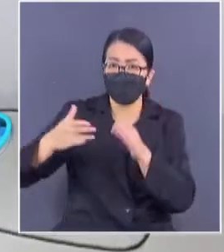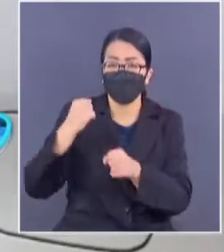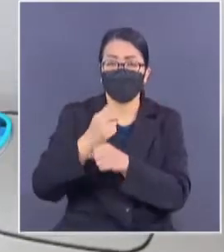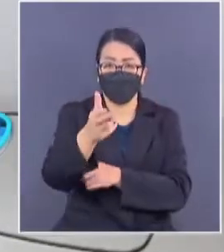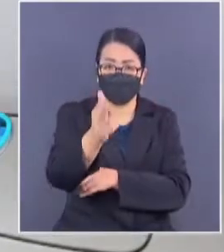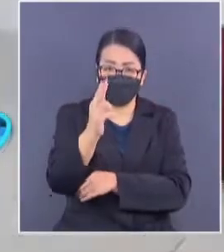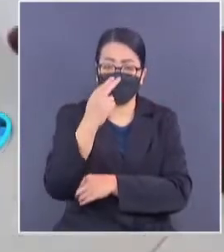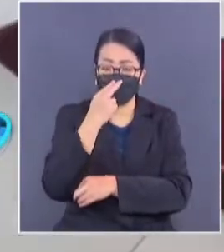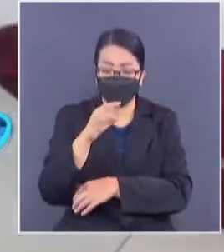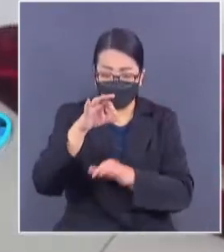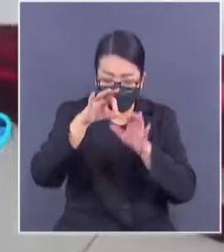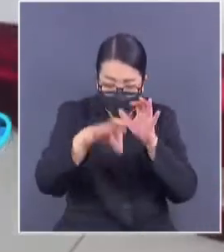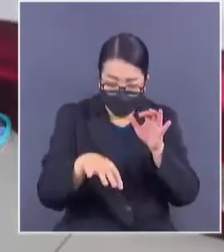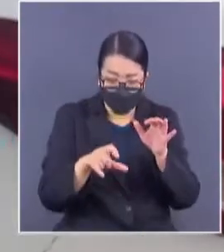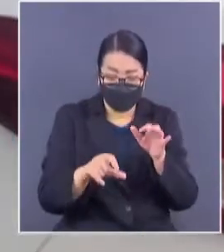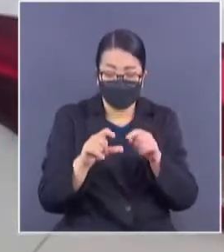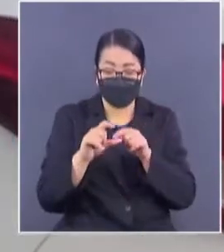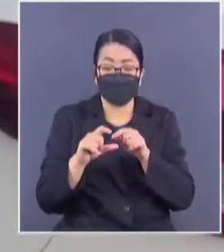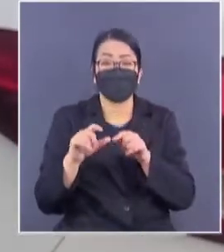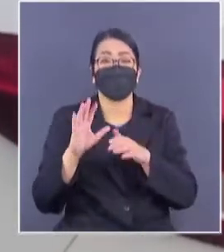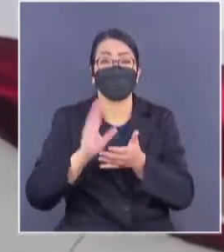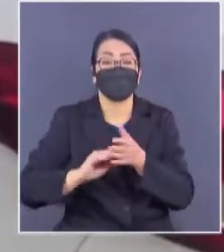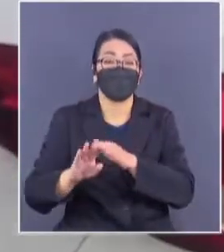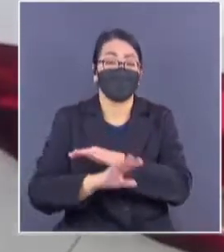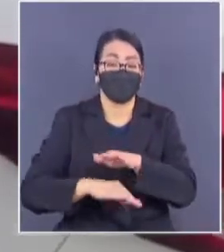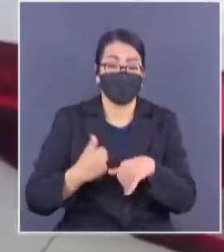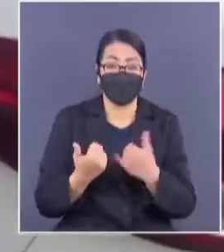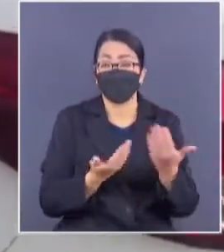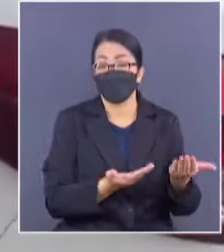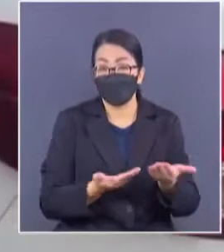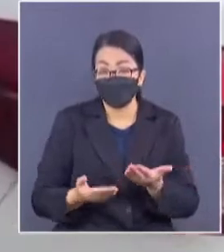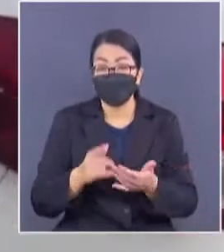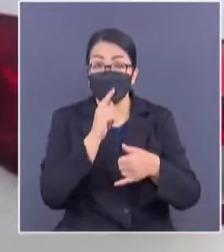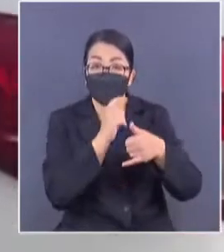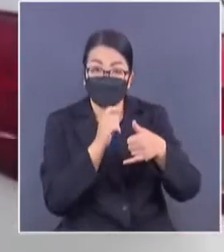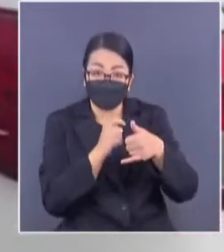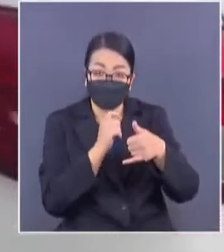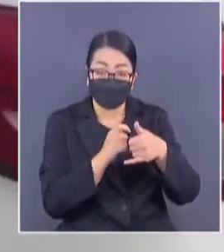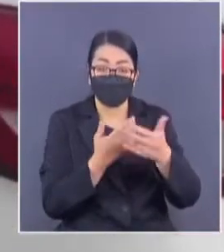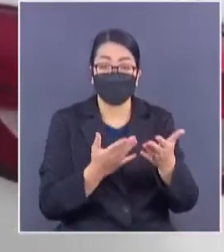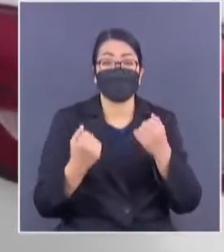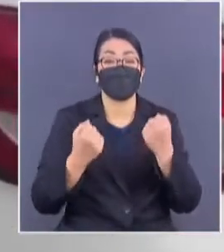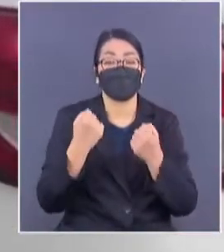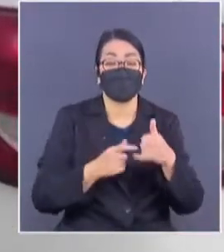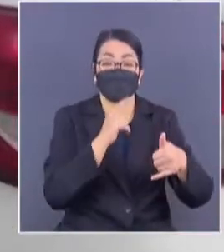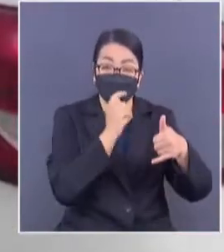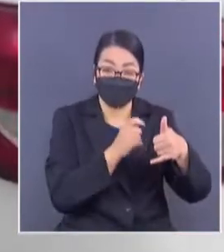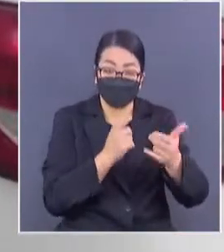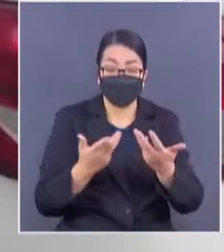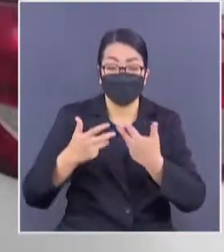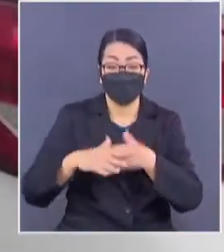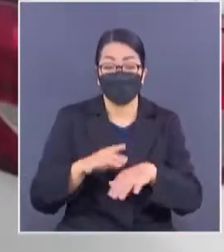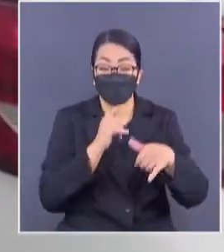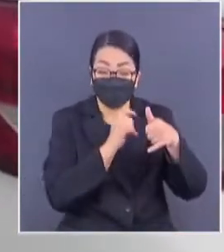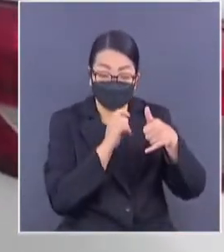ร้อมทั้งค้นหาปลอกกระสุนปืนโดยหลังจากนี้จะเชิญผู้เสียหายไปสอบปากคำที่โรงพักอย่างละเอียดอีกครั้งค่ะพร้อมกับประสานฝ่ายสืบสว